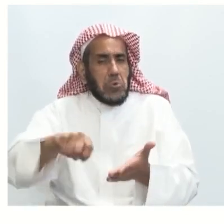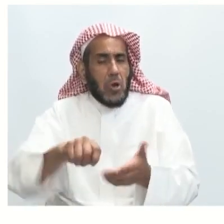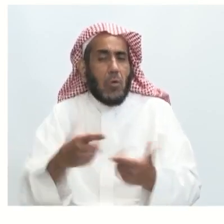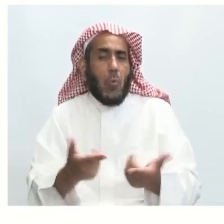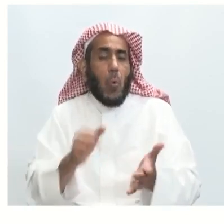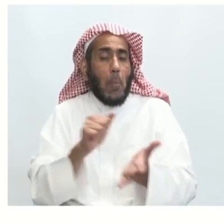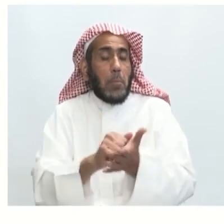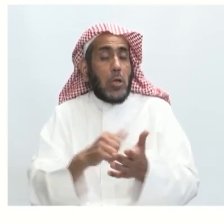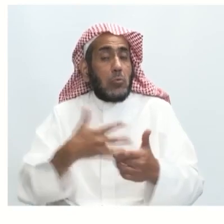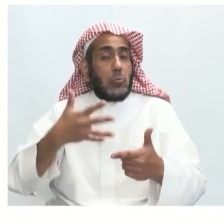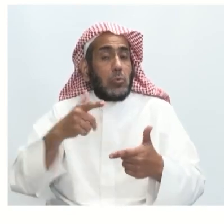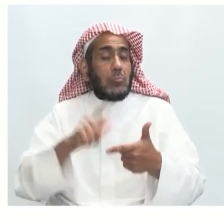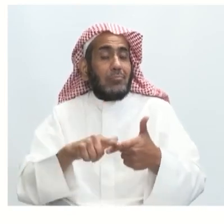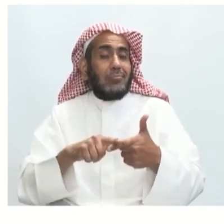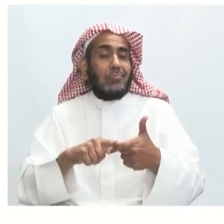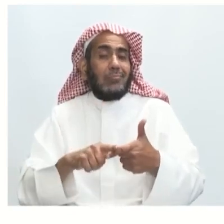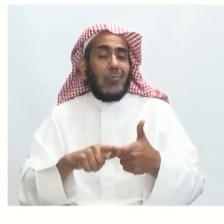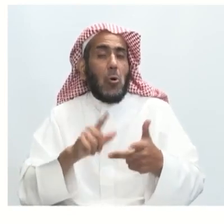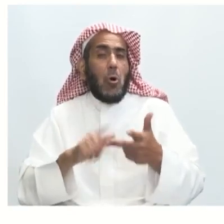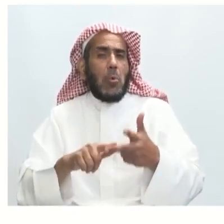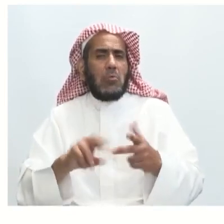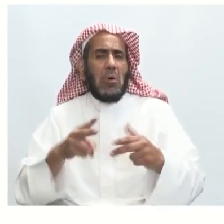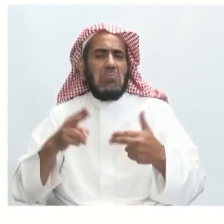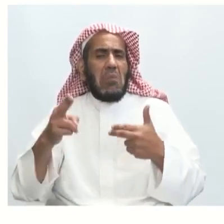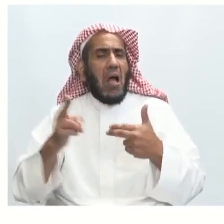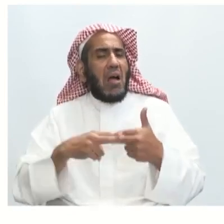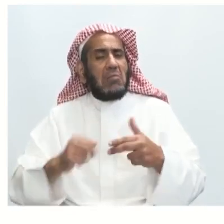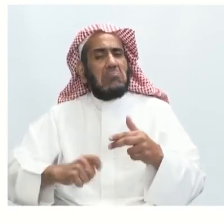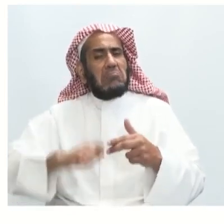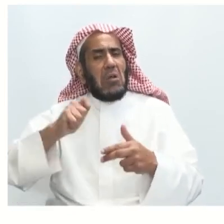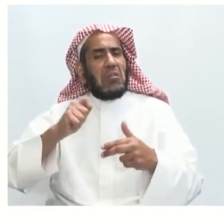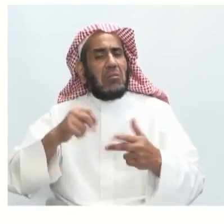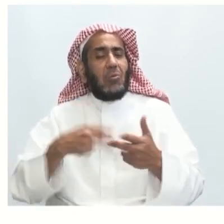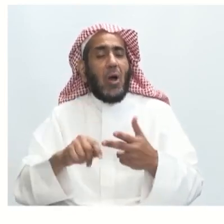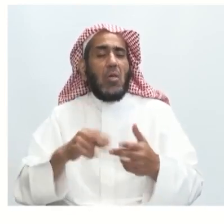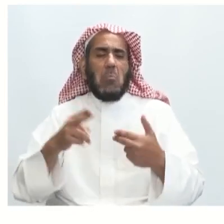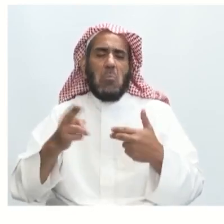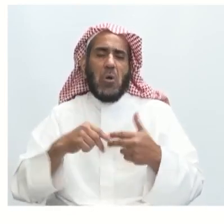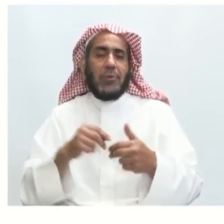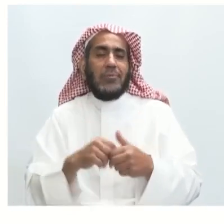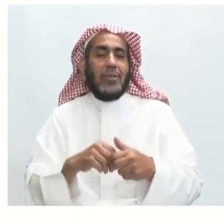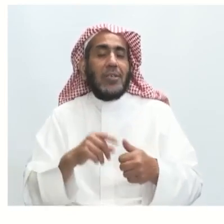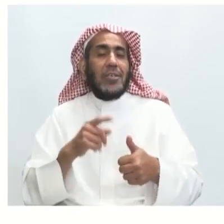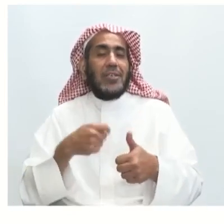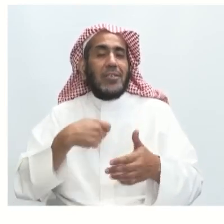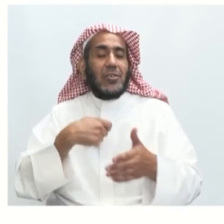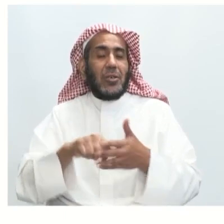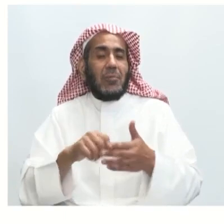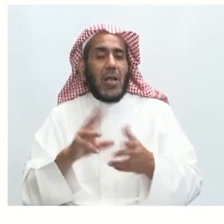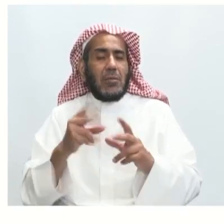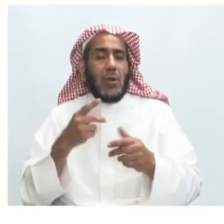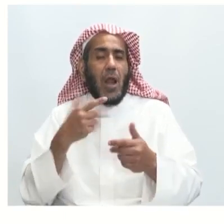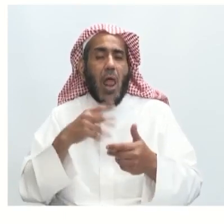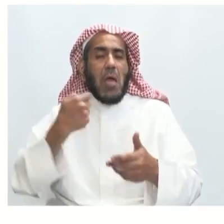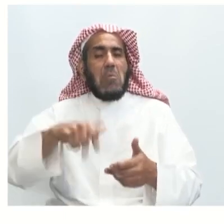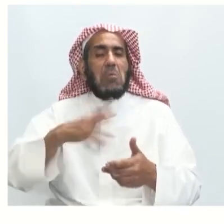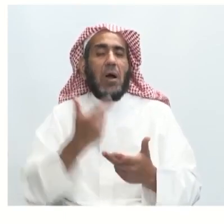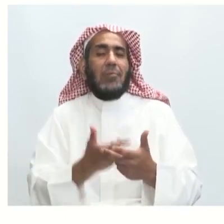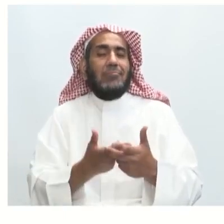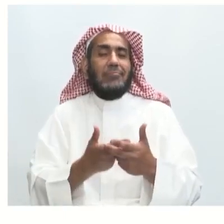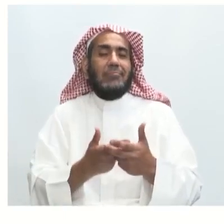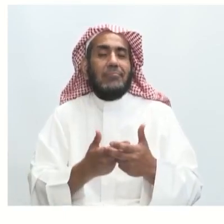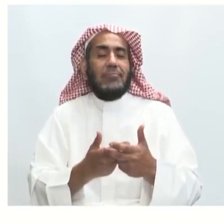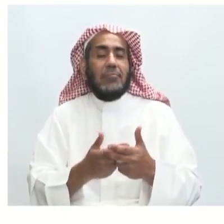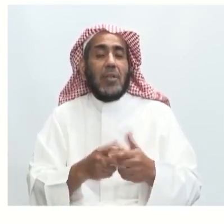الاكبر او شراء الاخ الاكبر ذلك ومن يتوقع عدم استطاعته وهذا منكر شراء الاخ لانه حسب رايي لا يملك مالا